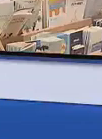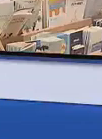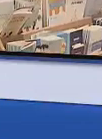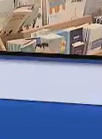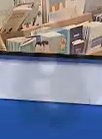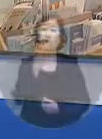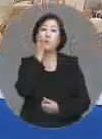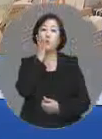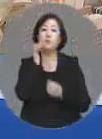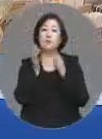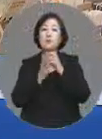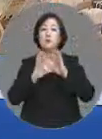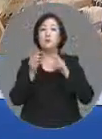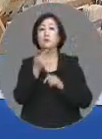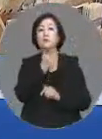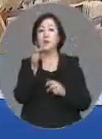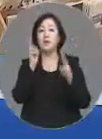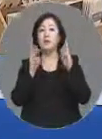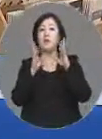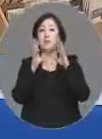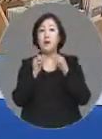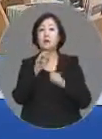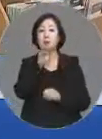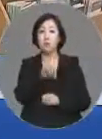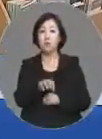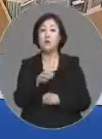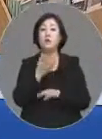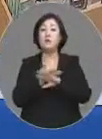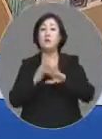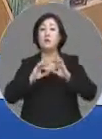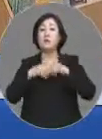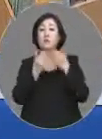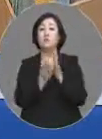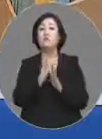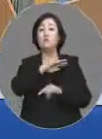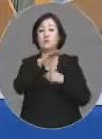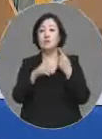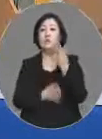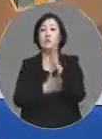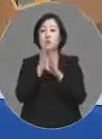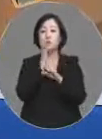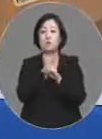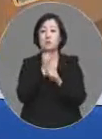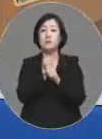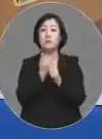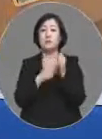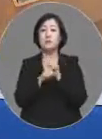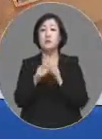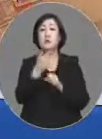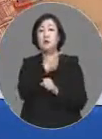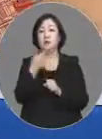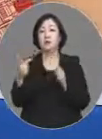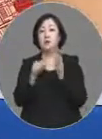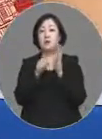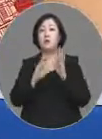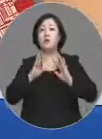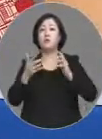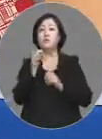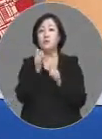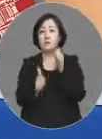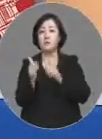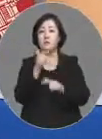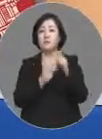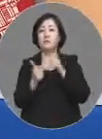울산은 글로벌 대기업이 많기 때문에 외국인 친화 도시 구축은 도시의 브랜드 가치와 국제적 경쟁력을 동시에